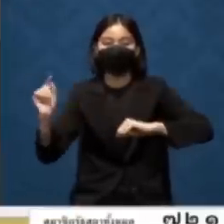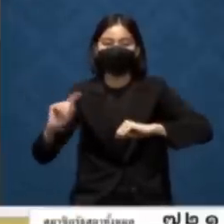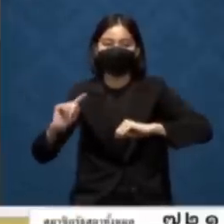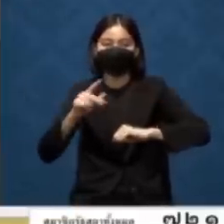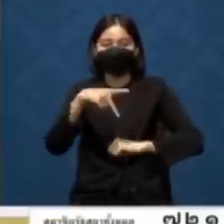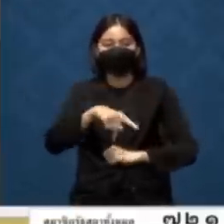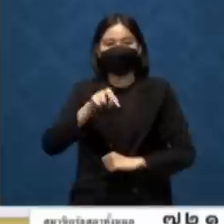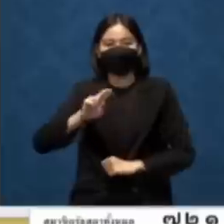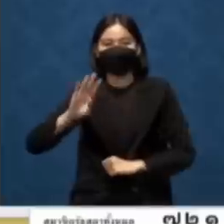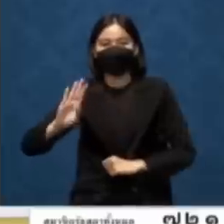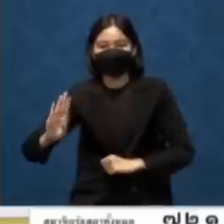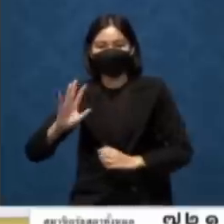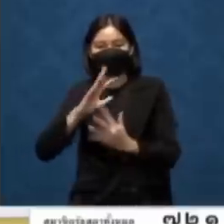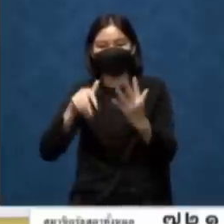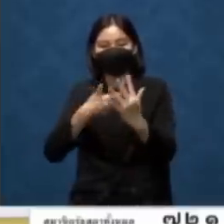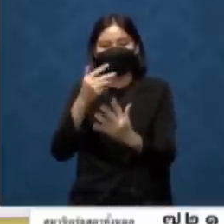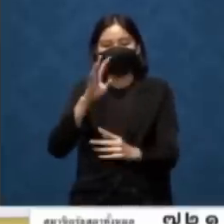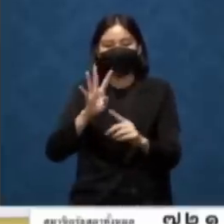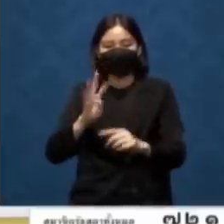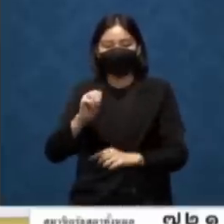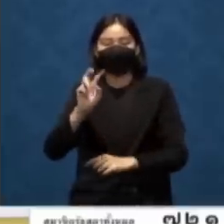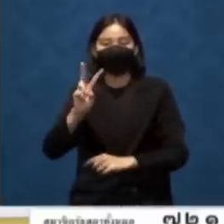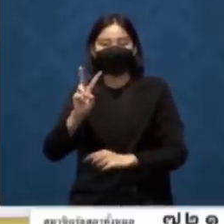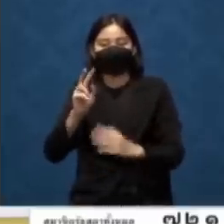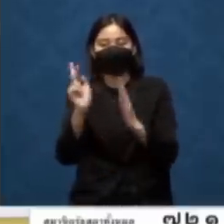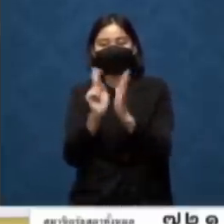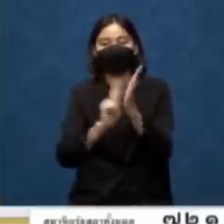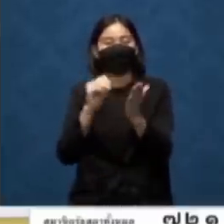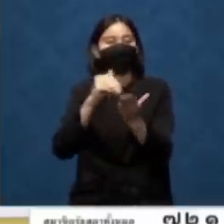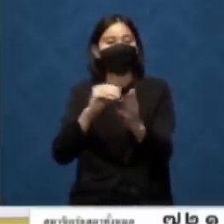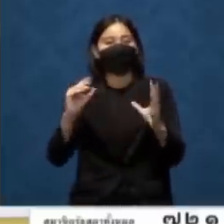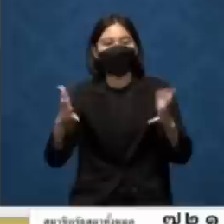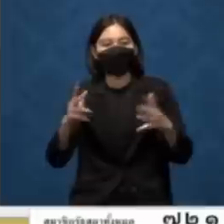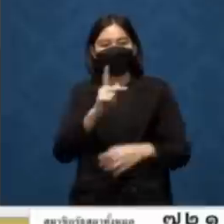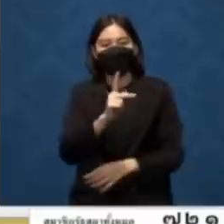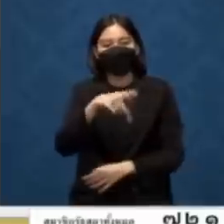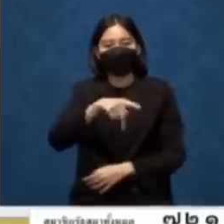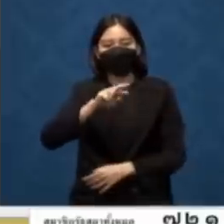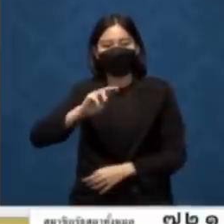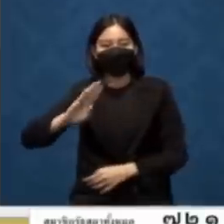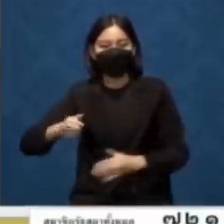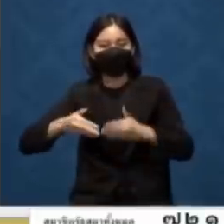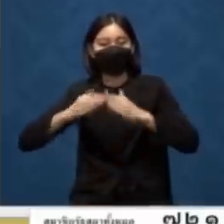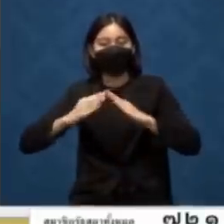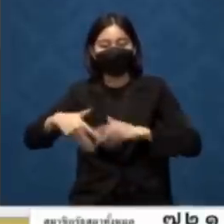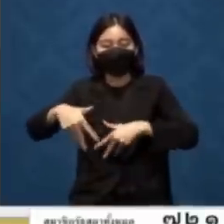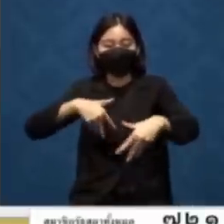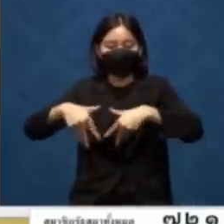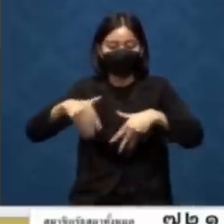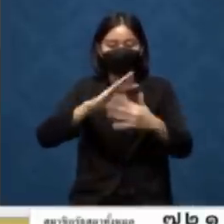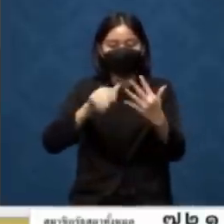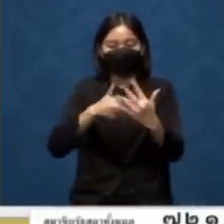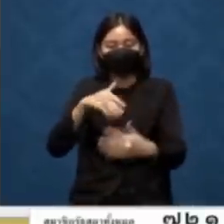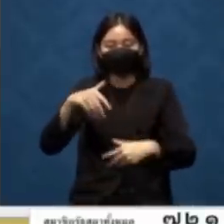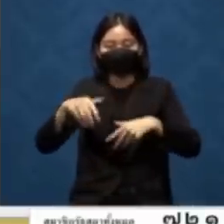พ.แผน 4.2 ไมใช่กฎหมายกลางดันั้นถ้าพ.ร.จัดตั้งท้องถ่ี่บอกแบบนี้พ.แผนบอกแบบนี้ว่าท้อง